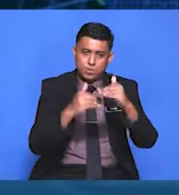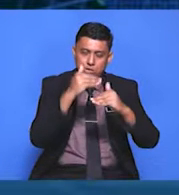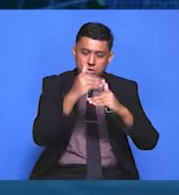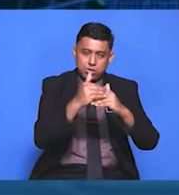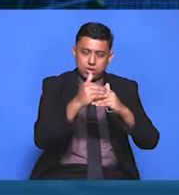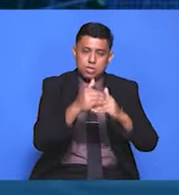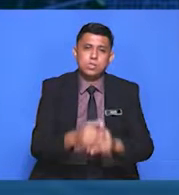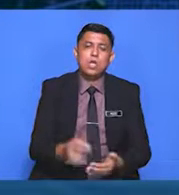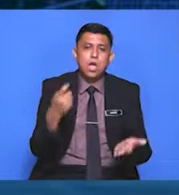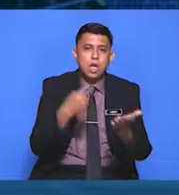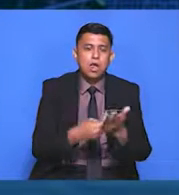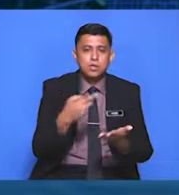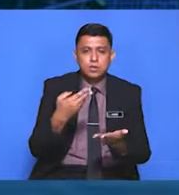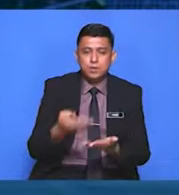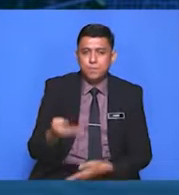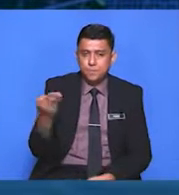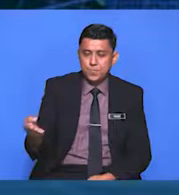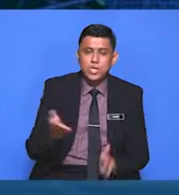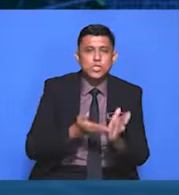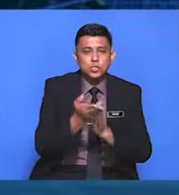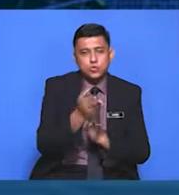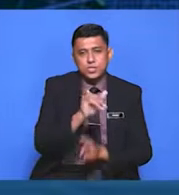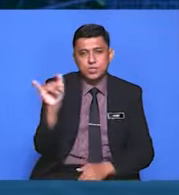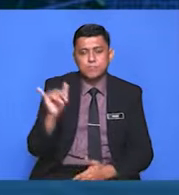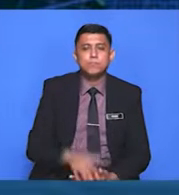barang dan seterusnya